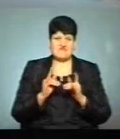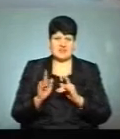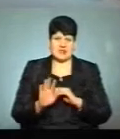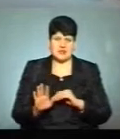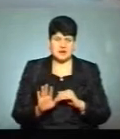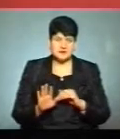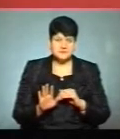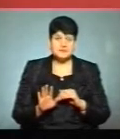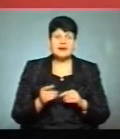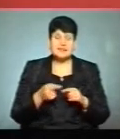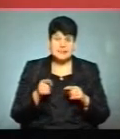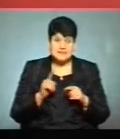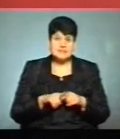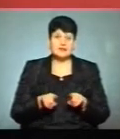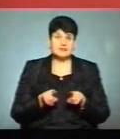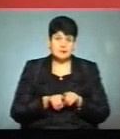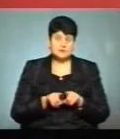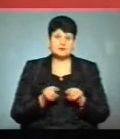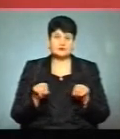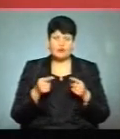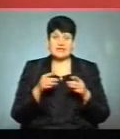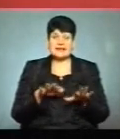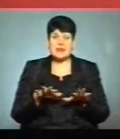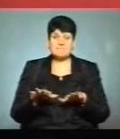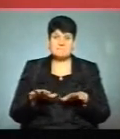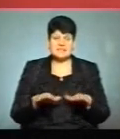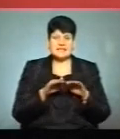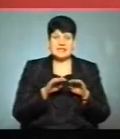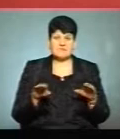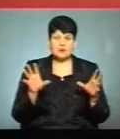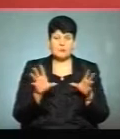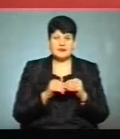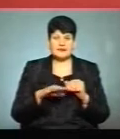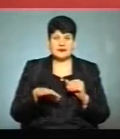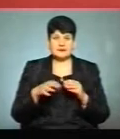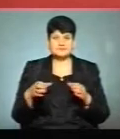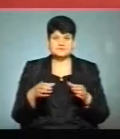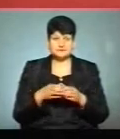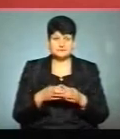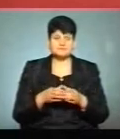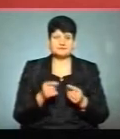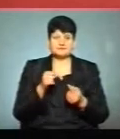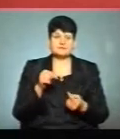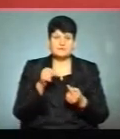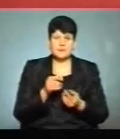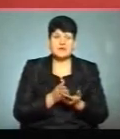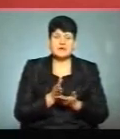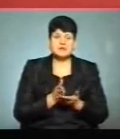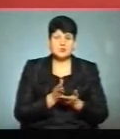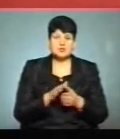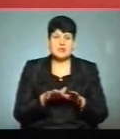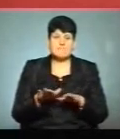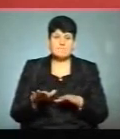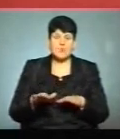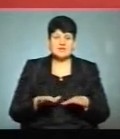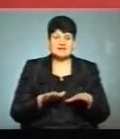закладі. І це також саме головне створення на місці, на рівні об'єднаних територіальних громад, відповідних служб і посад